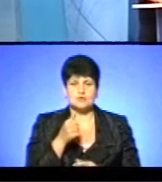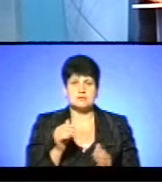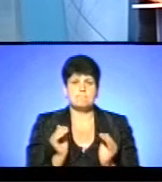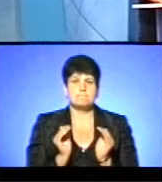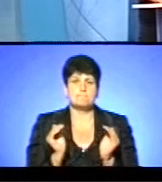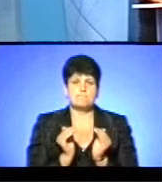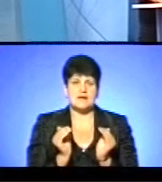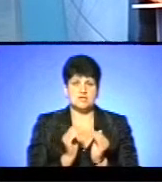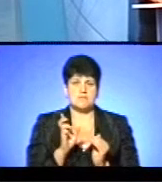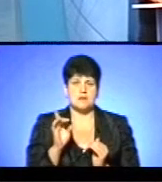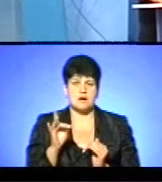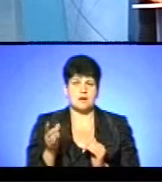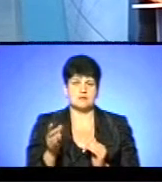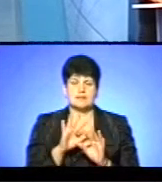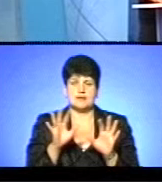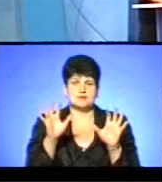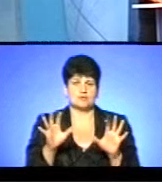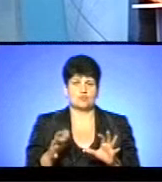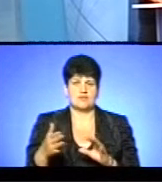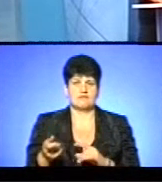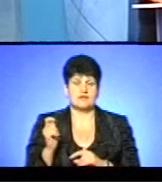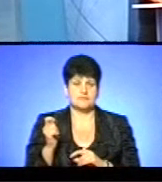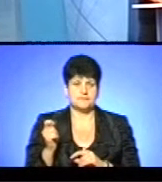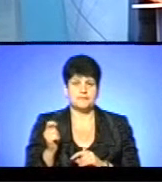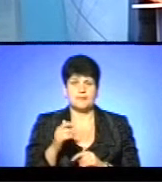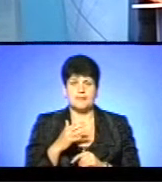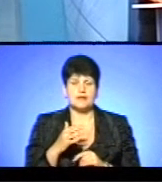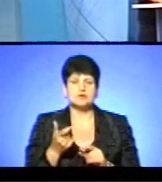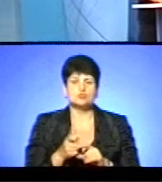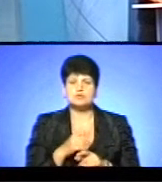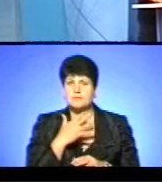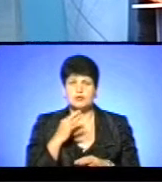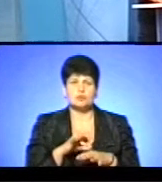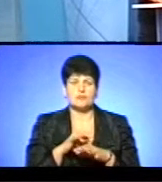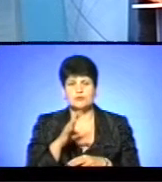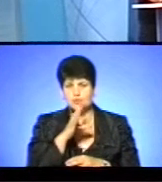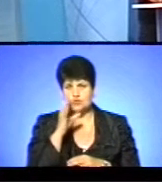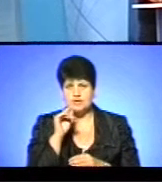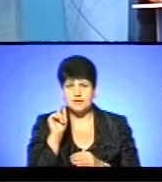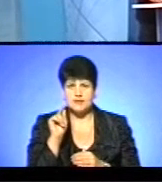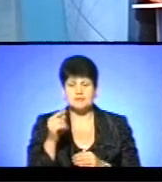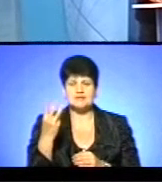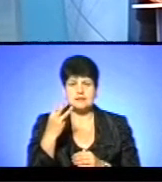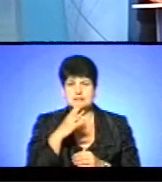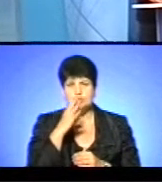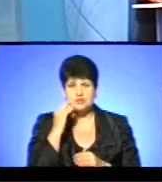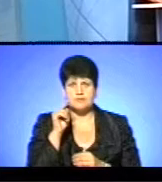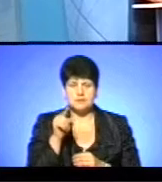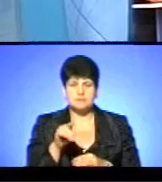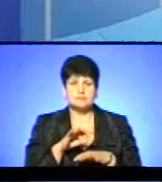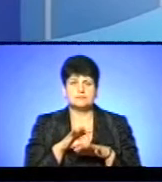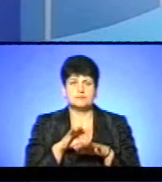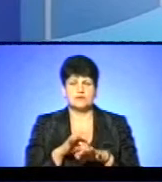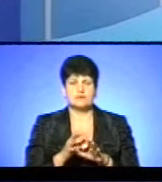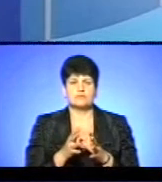менше браконьєрів, ніж, зокрема, в минулому році і позаминулі роки. Тобто набагато менше. Дуже багато проведено ночей, а це майже 30 ночей ми провели